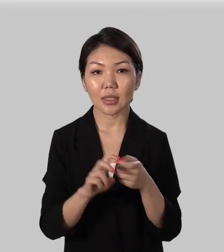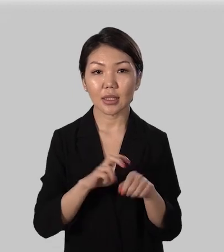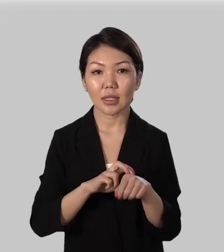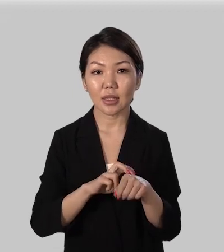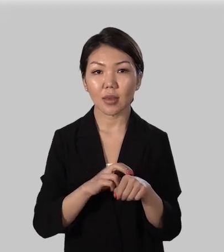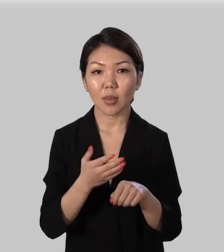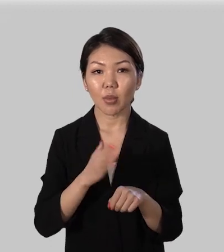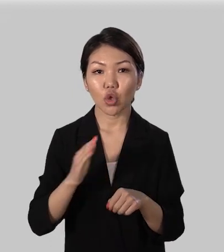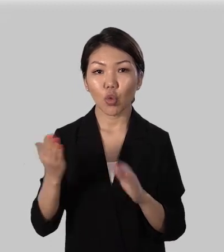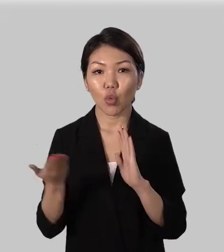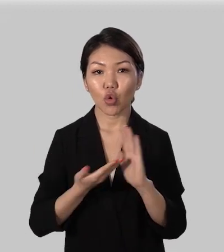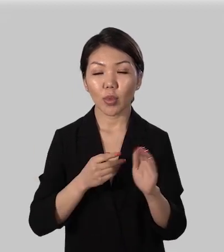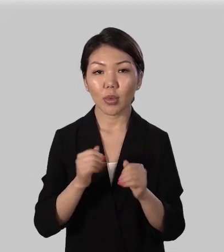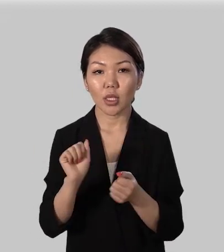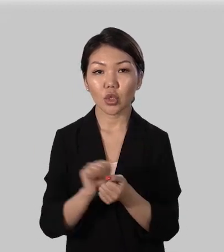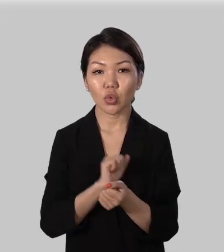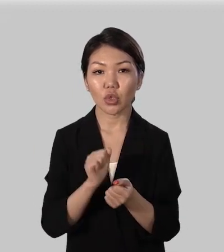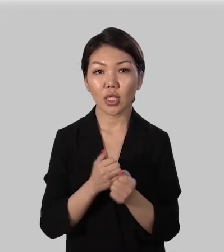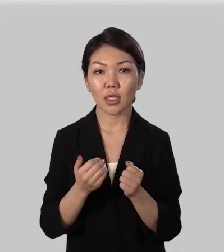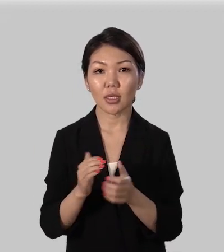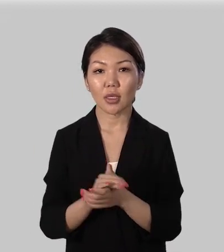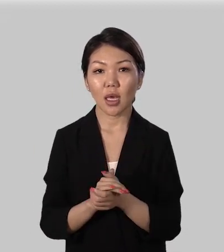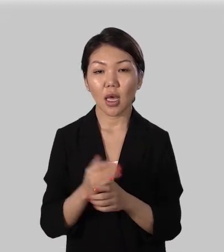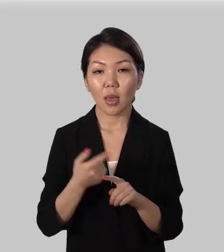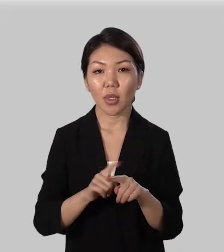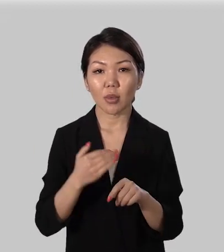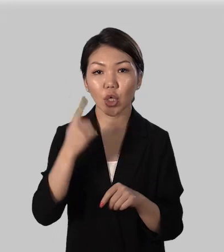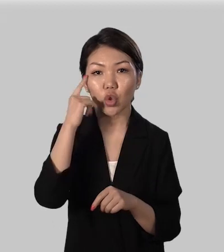когда один рассказывает мне сказки